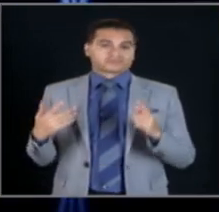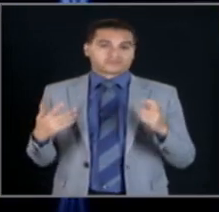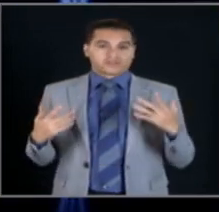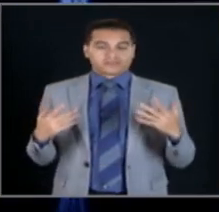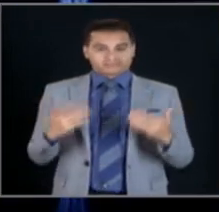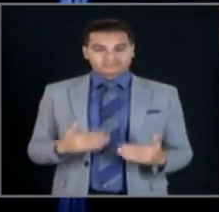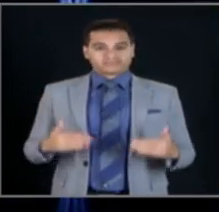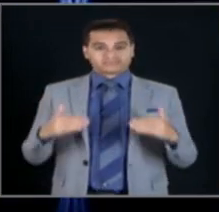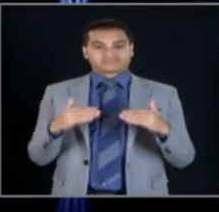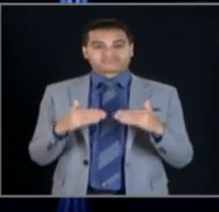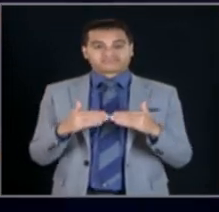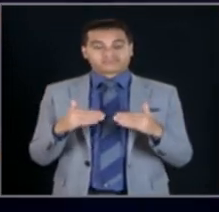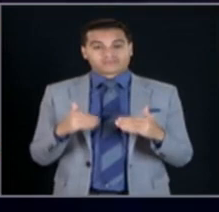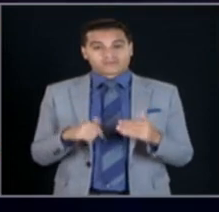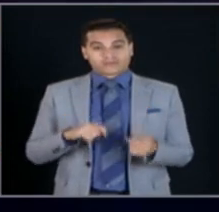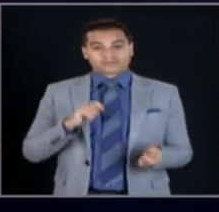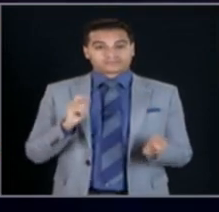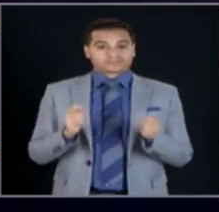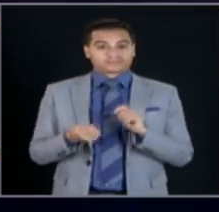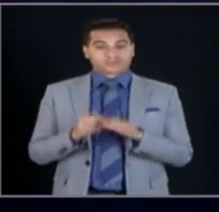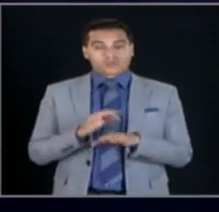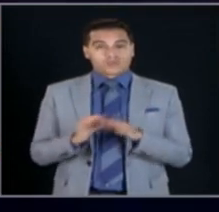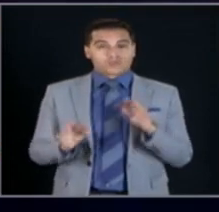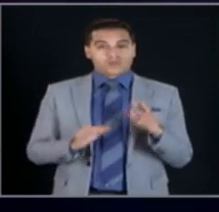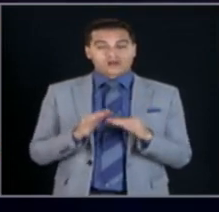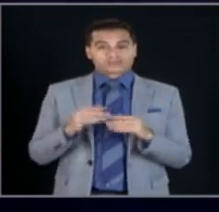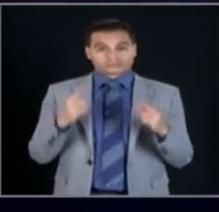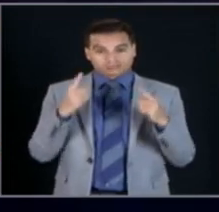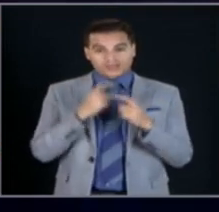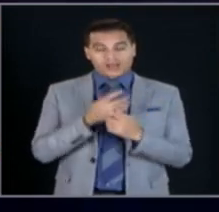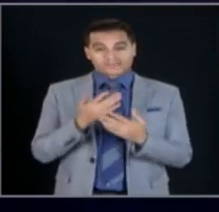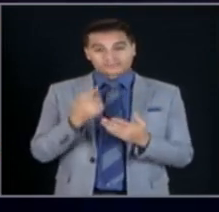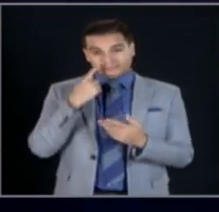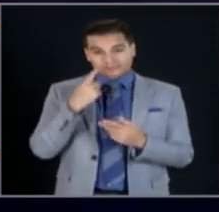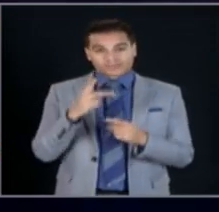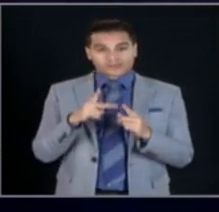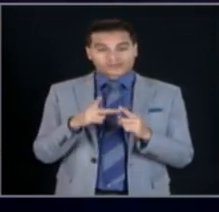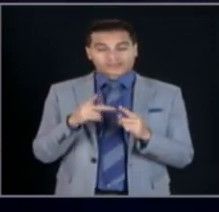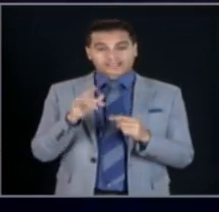سينميديا مباراه اشتعلت في ثانيه ايمان